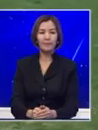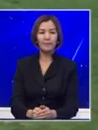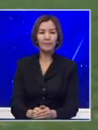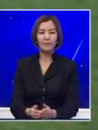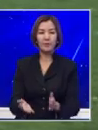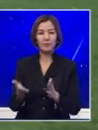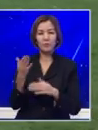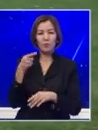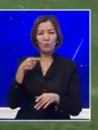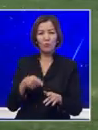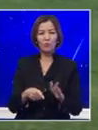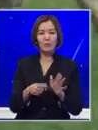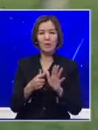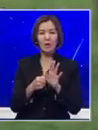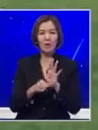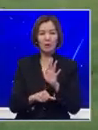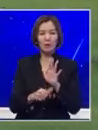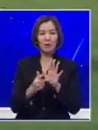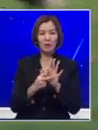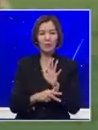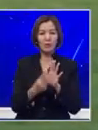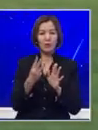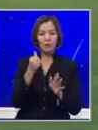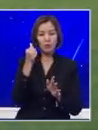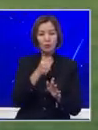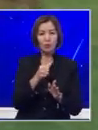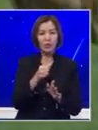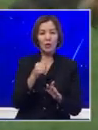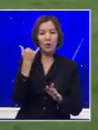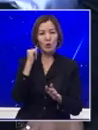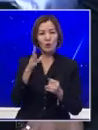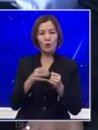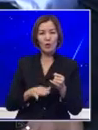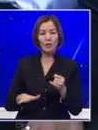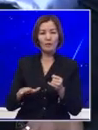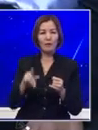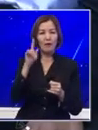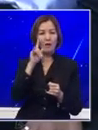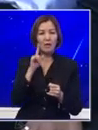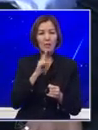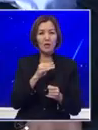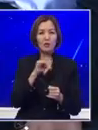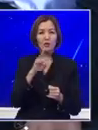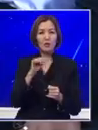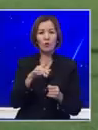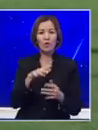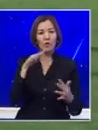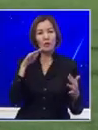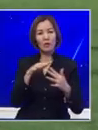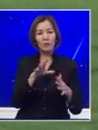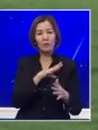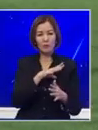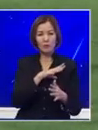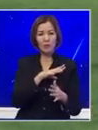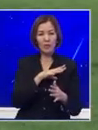Сонау 1683 жылы Ұйғыр ауданы Шонжа ауылындағы Қарадала аумағында қазақ-жоңғар шайқасы болғаны белгілі. Жоңғар әскері аталған